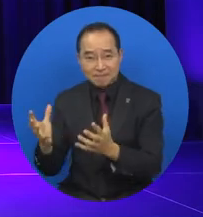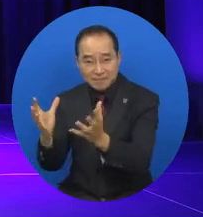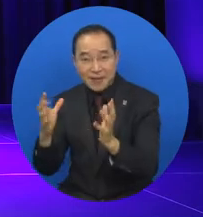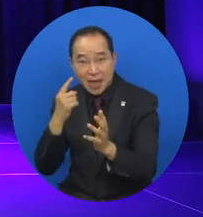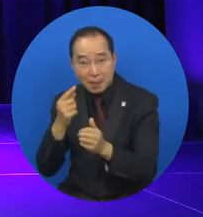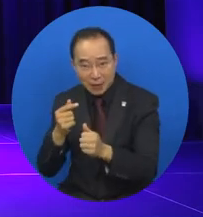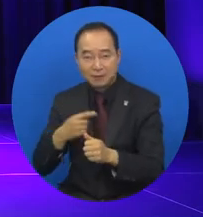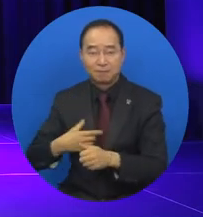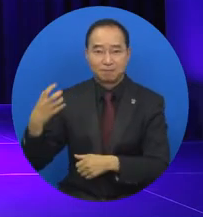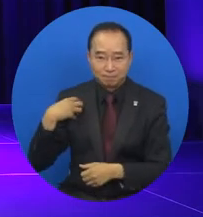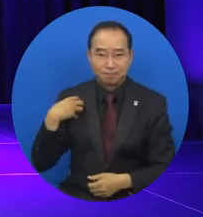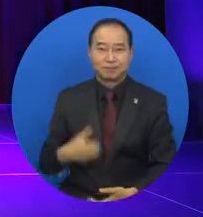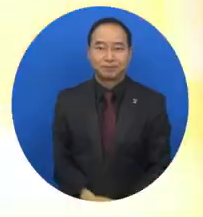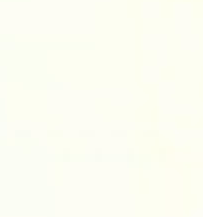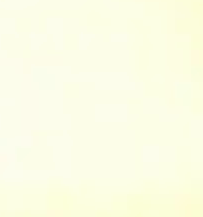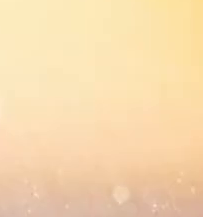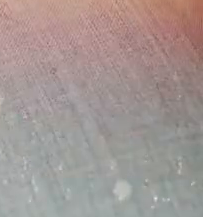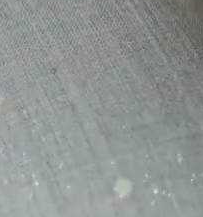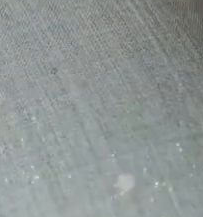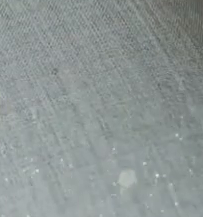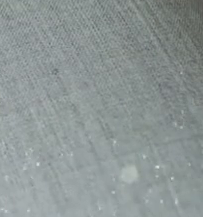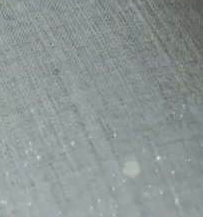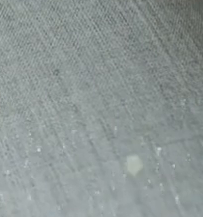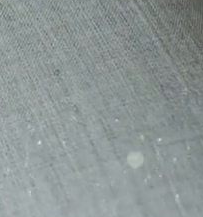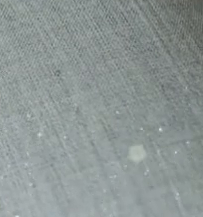임상의 과정을 맡게 됩니다.